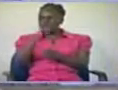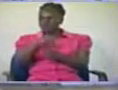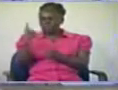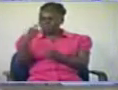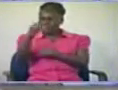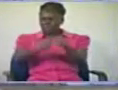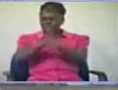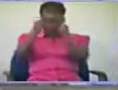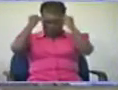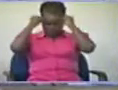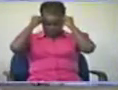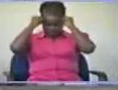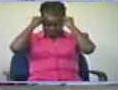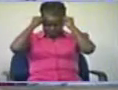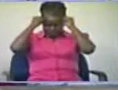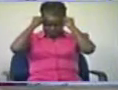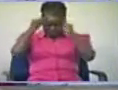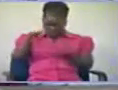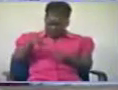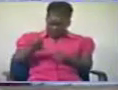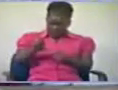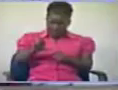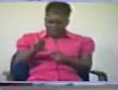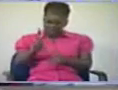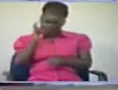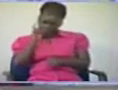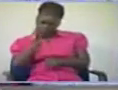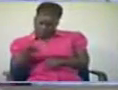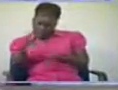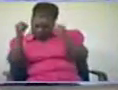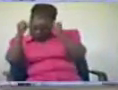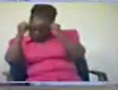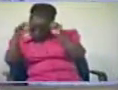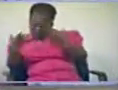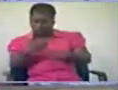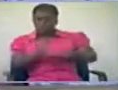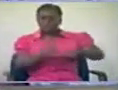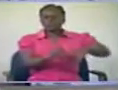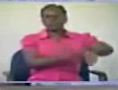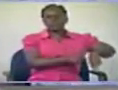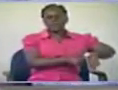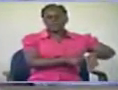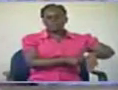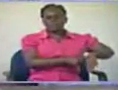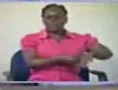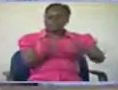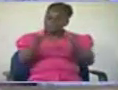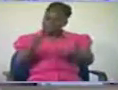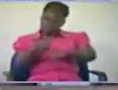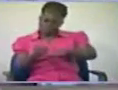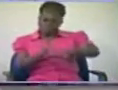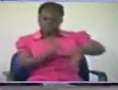kusoma, mm-hmm, atachunguzwa aone amesoma ama ameharibu wakati shuleni. Mm-hmm. Kama ameharibu